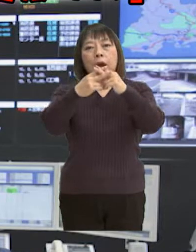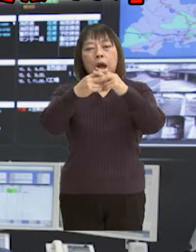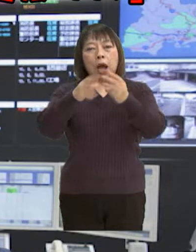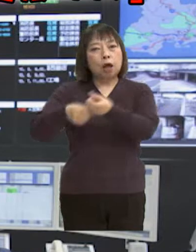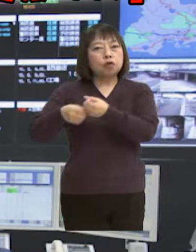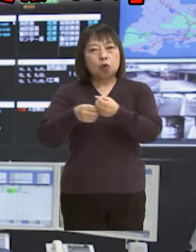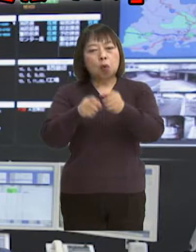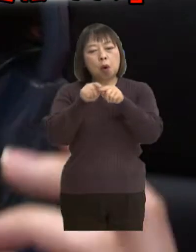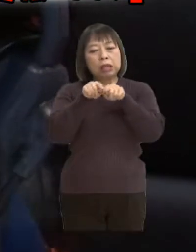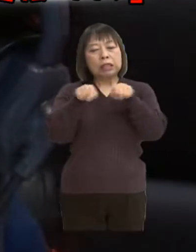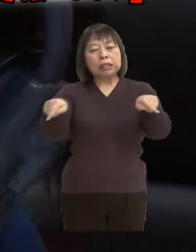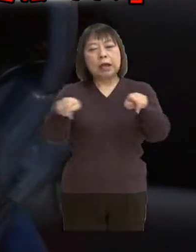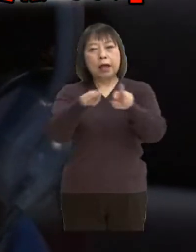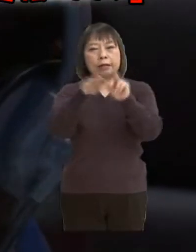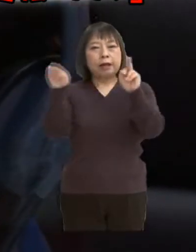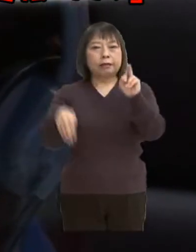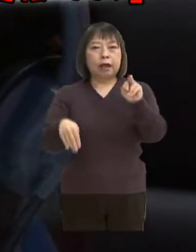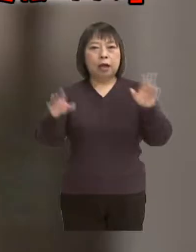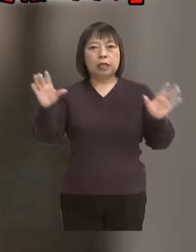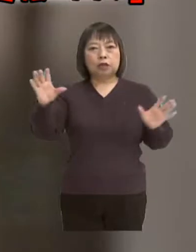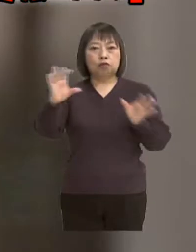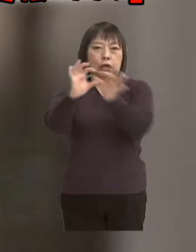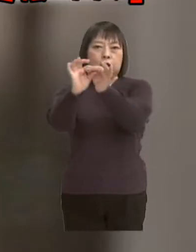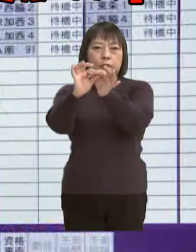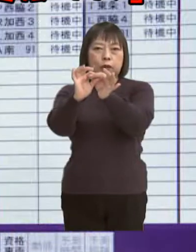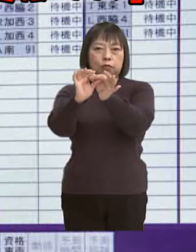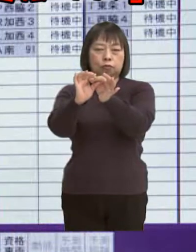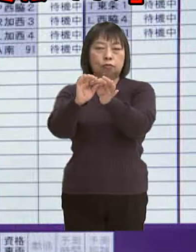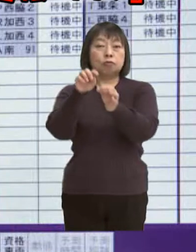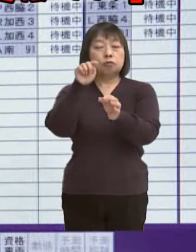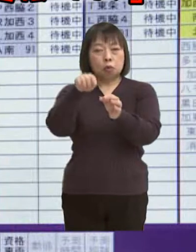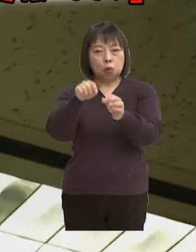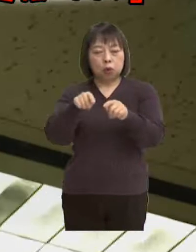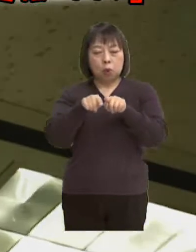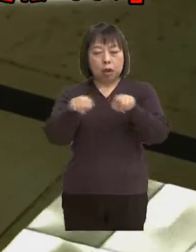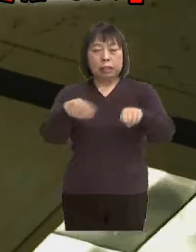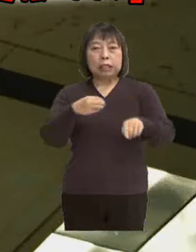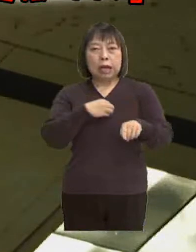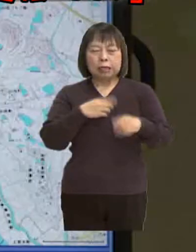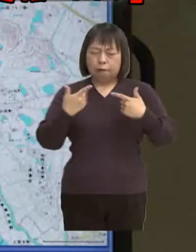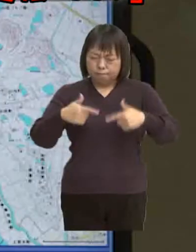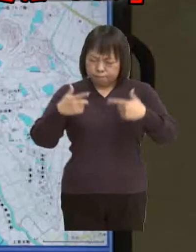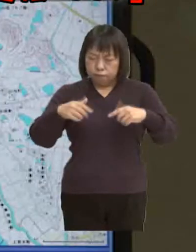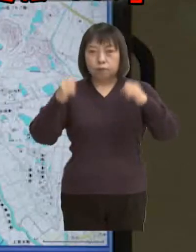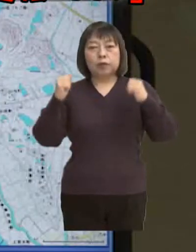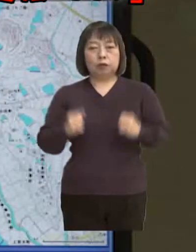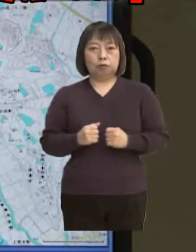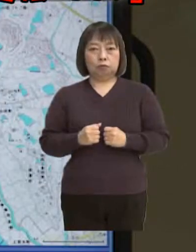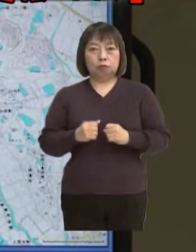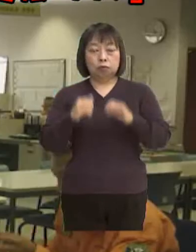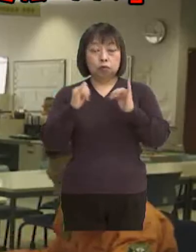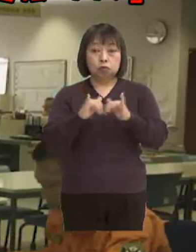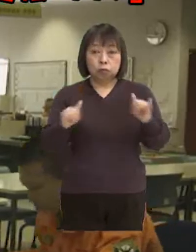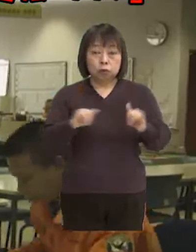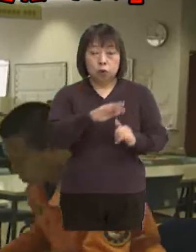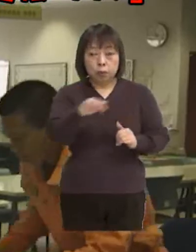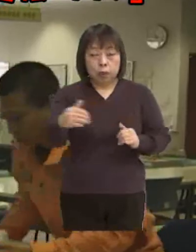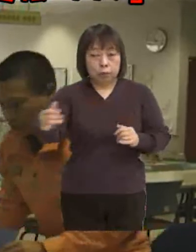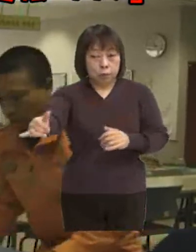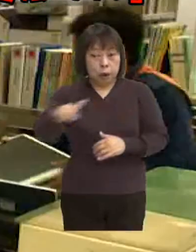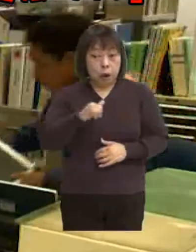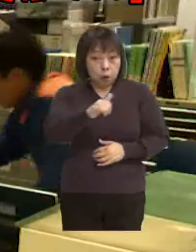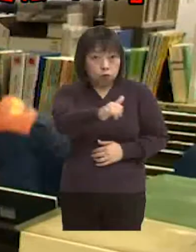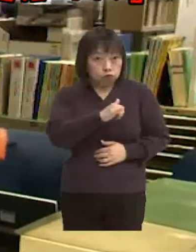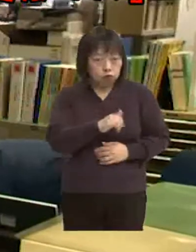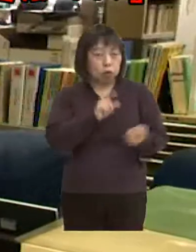センターにつながります。消防指令センターでは常時指令員が待機し、住民の皆様からの通報に対応し